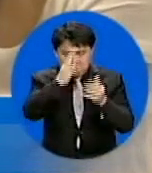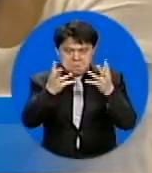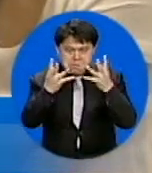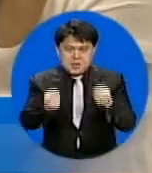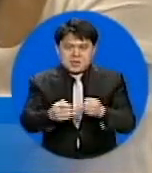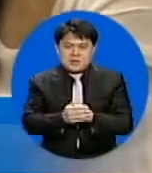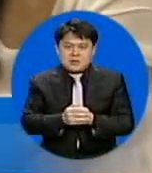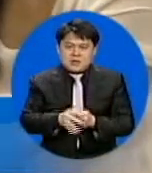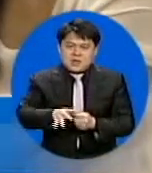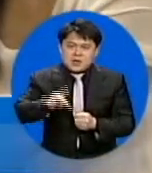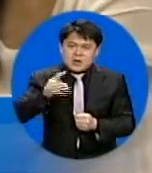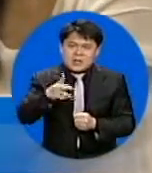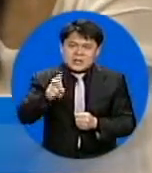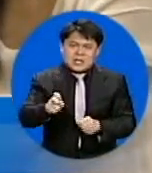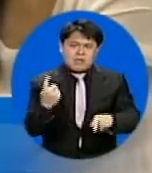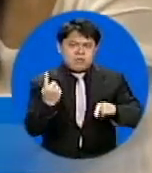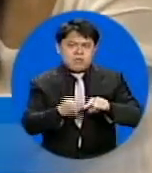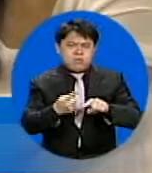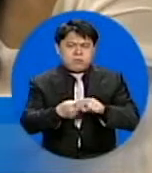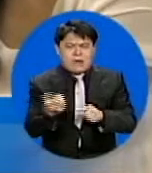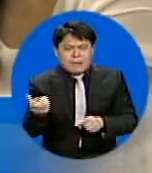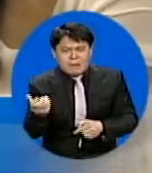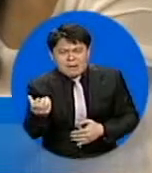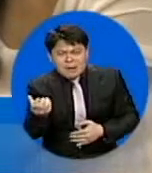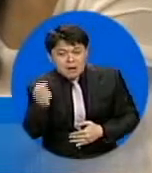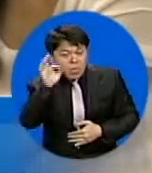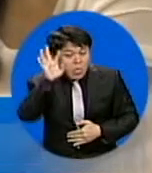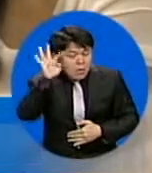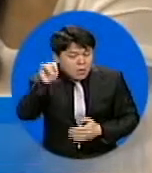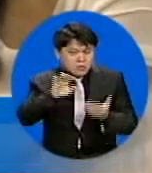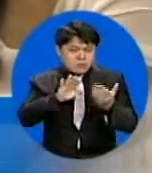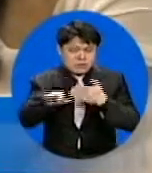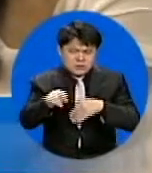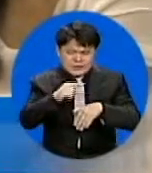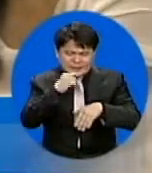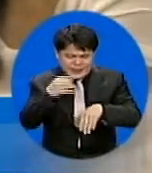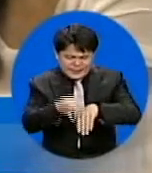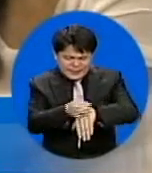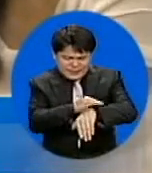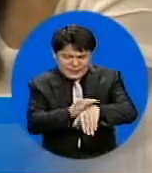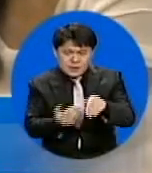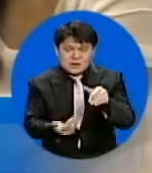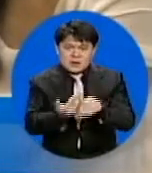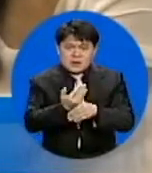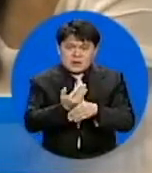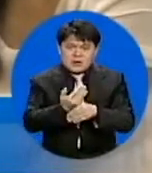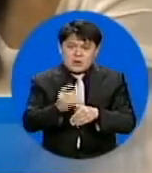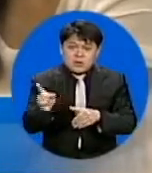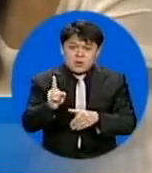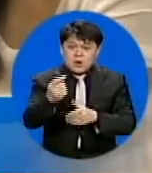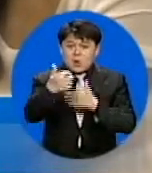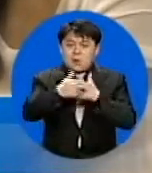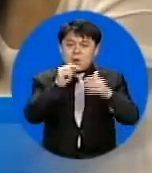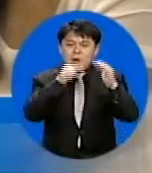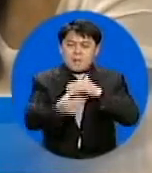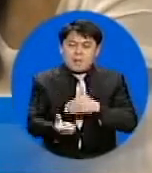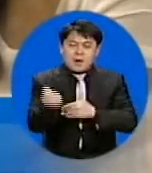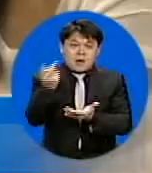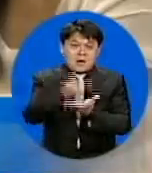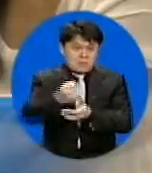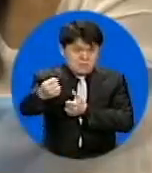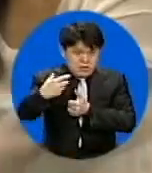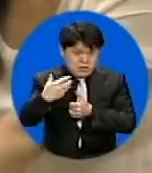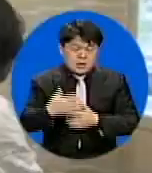우리하게 아파요. 며칠 있더니 이게 수포가 막 생기고 확 돋아나는 거예요. 그래서 병원을 갔더니 빨리 입원을